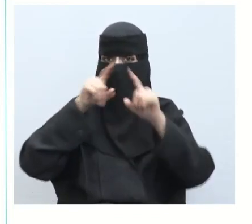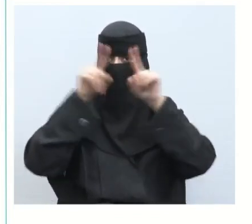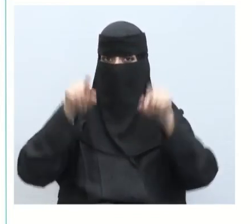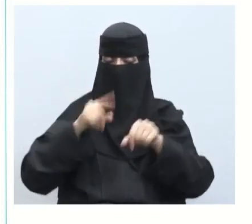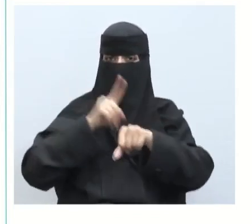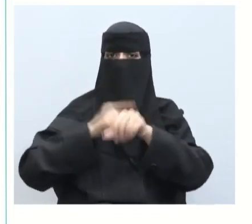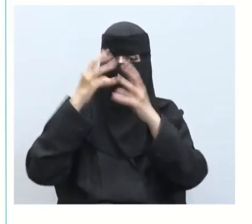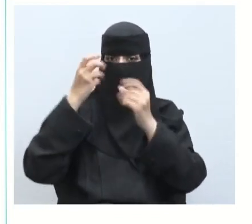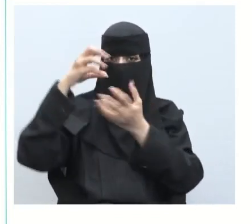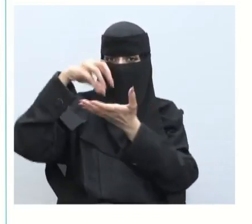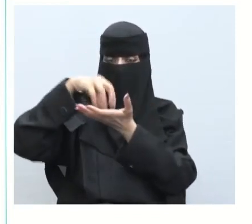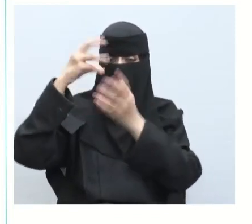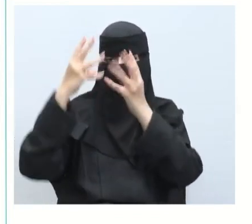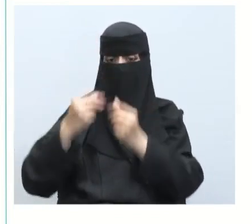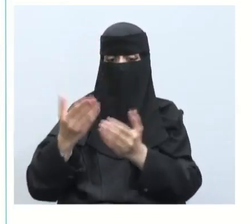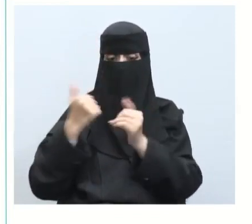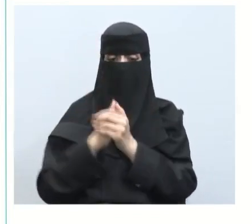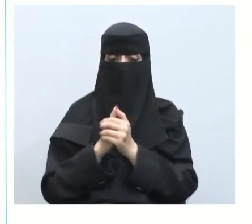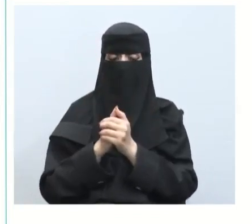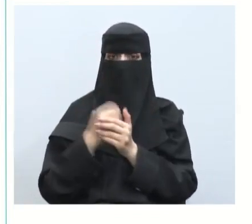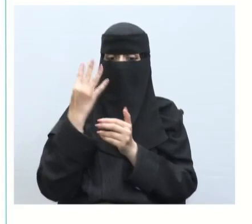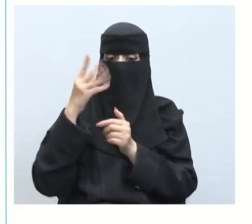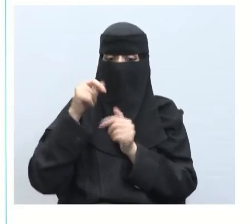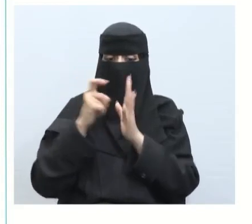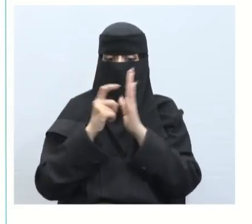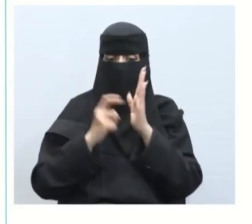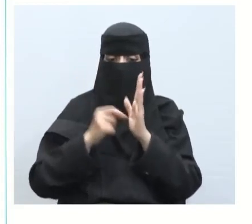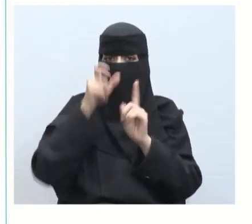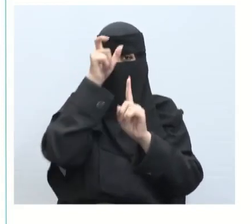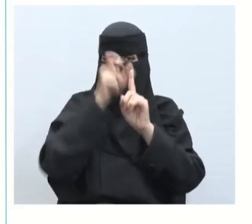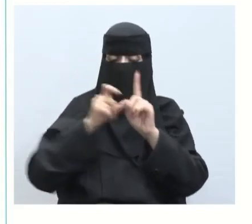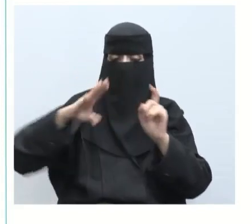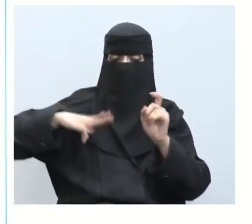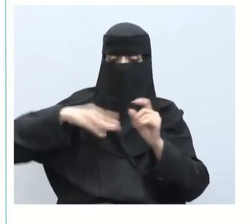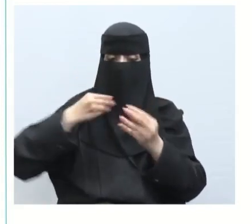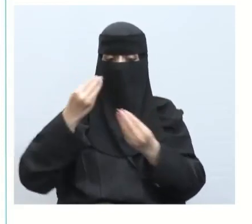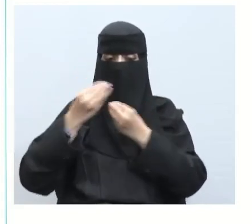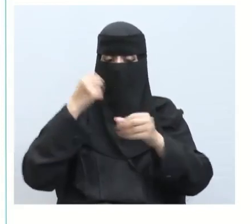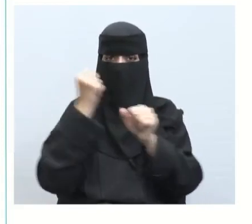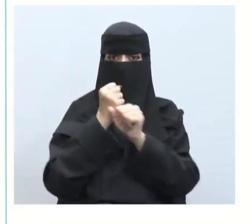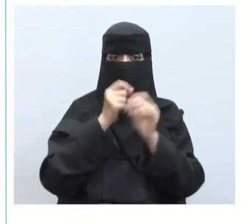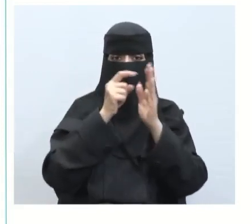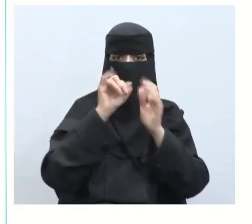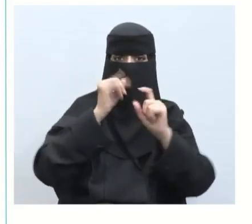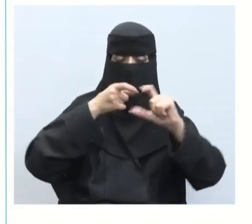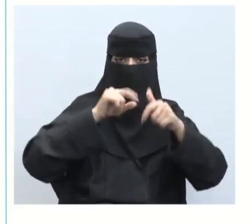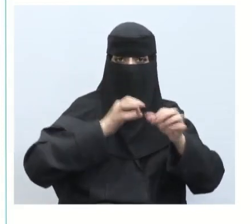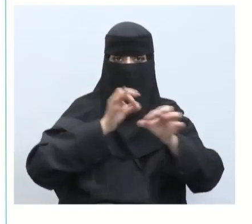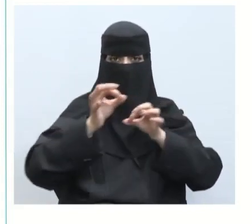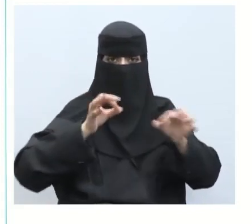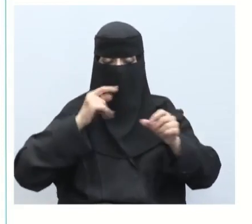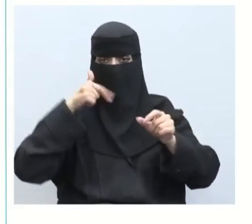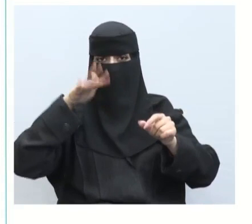الوقت والمكان المناسب رابعا ينظم المديرون الفعال عمل المنظمه وينسق